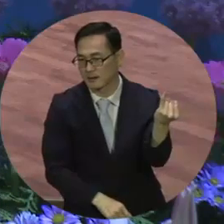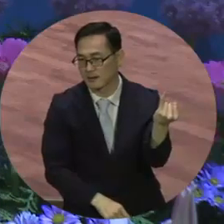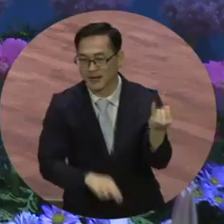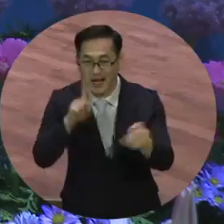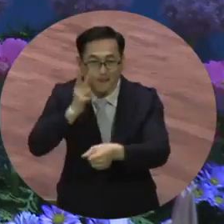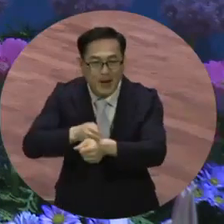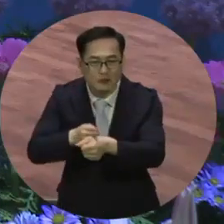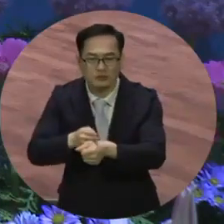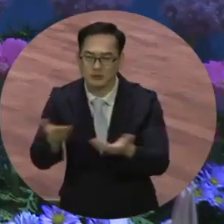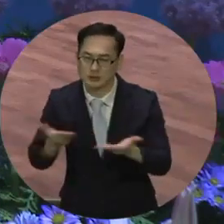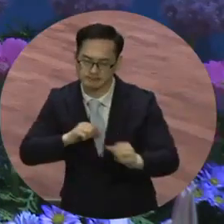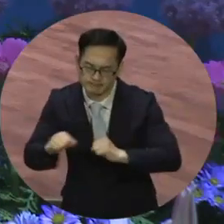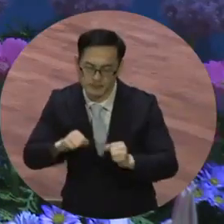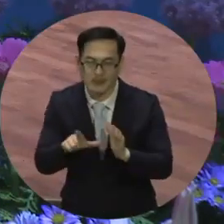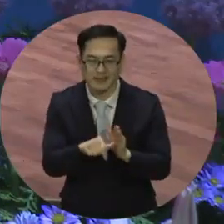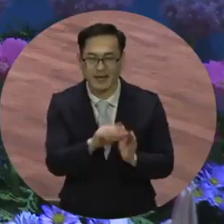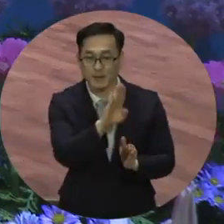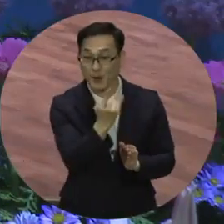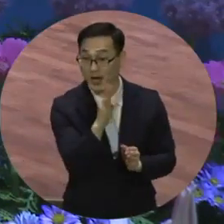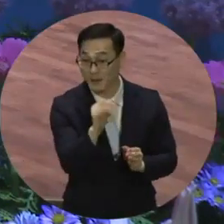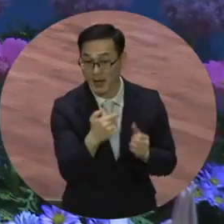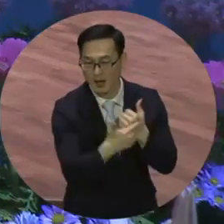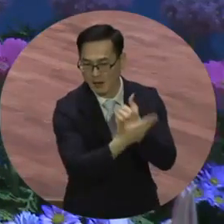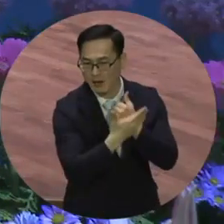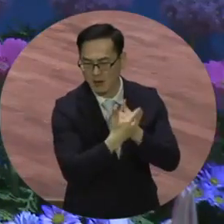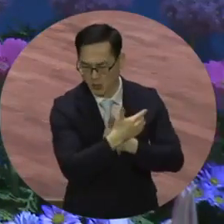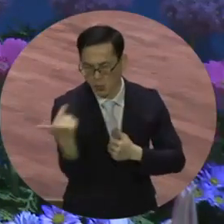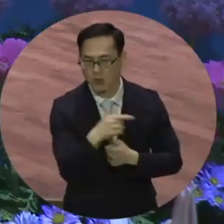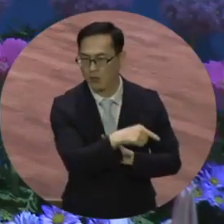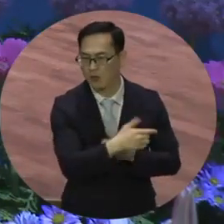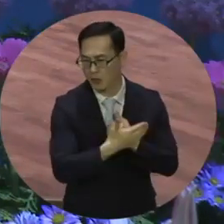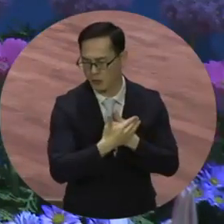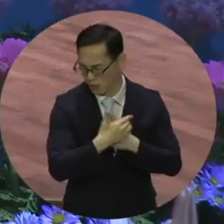사역에서 베베가 큰 역할을 했다는 거예요.